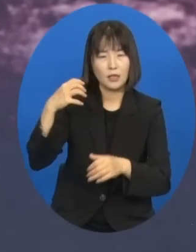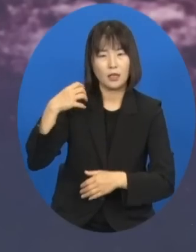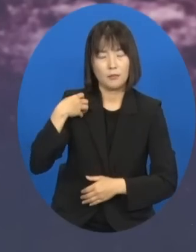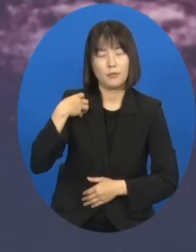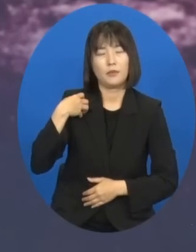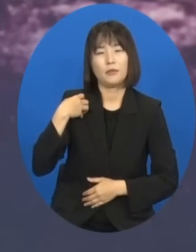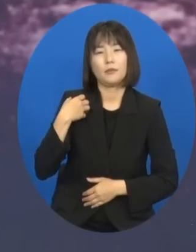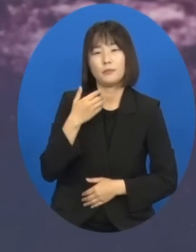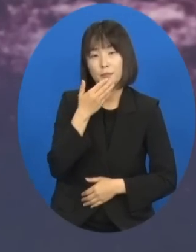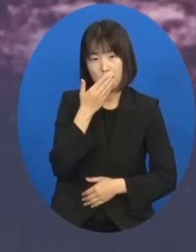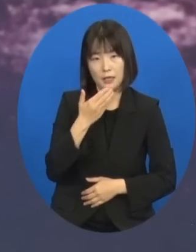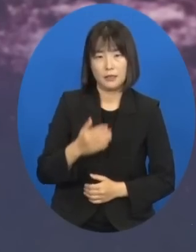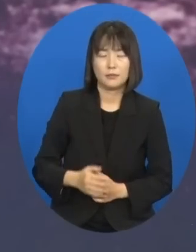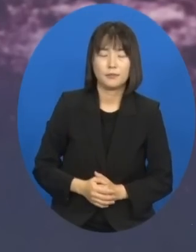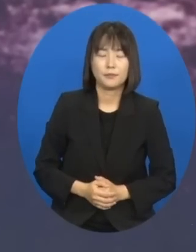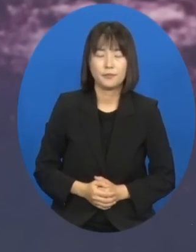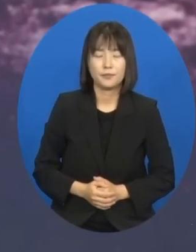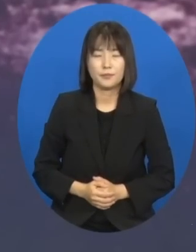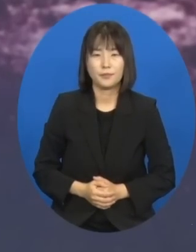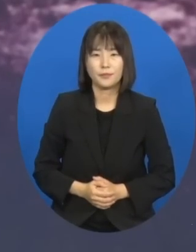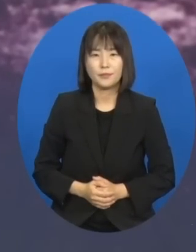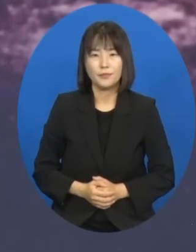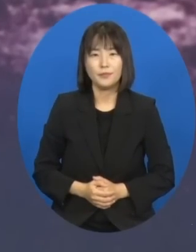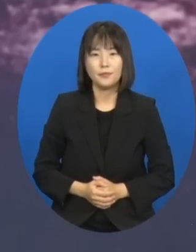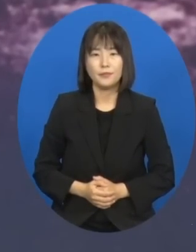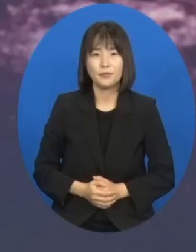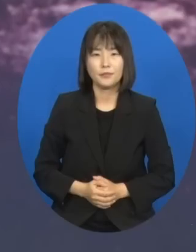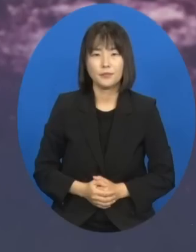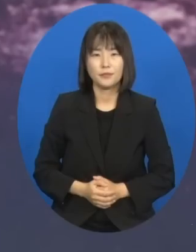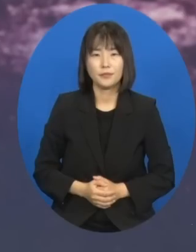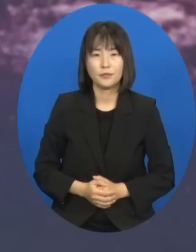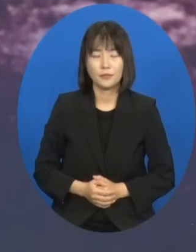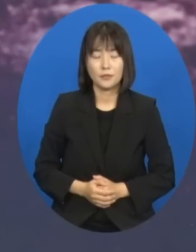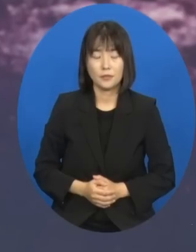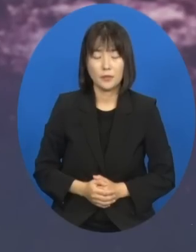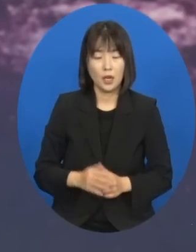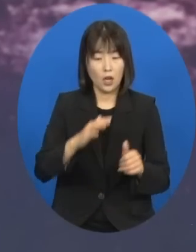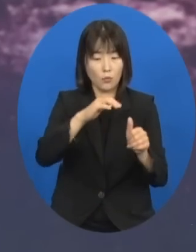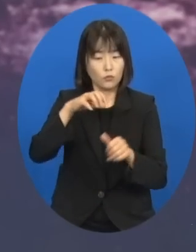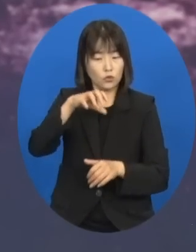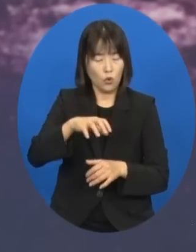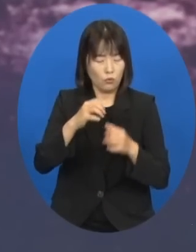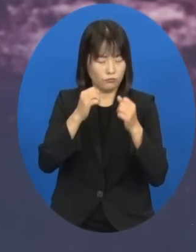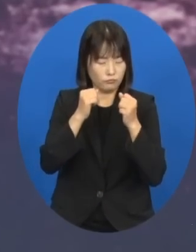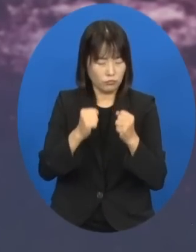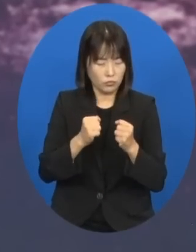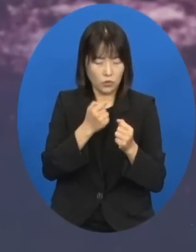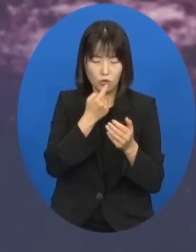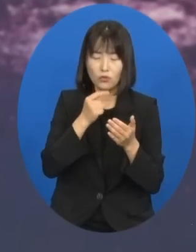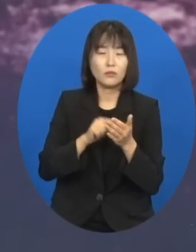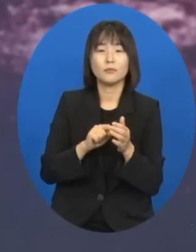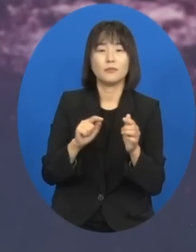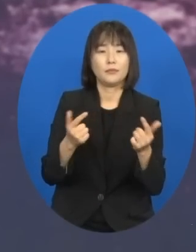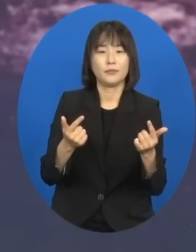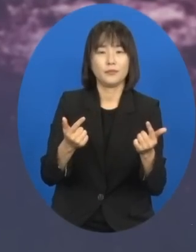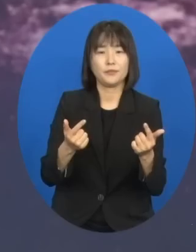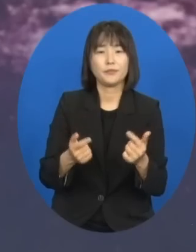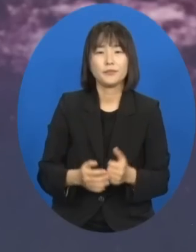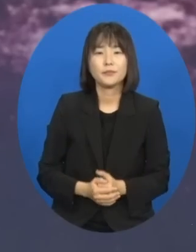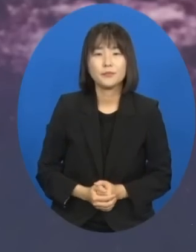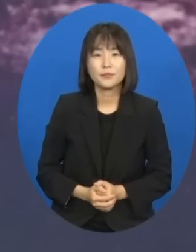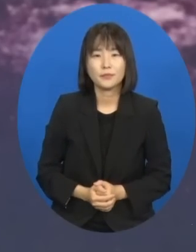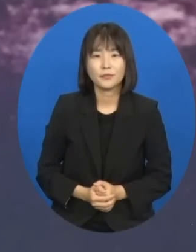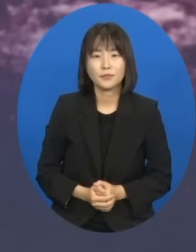있다는 것입니다. 여러분 사실 우리가 부르신 곳에 머물러 있는 것이 쉽지는 않지만